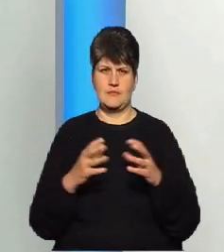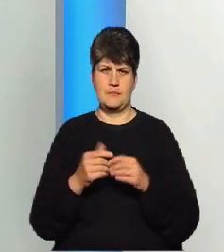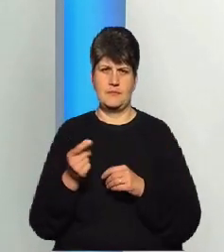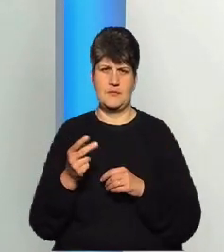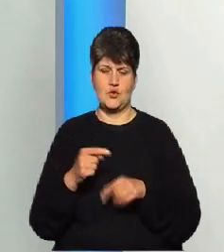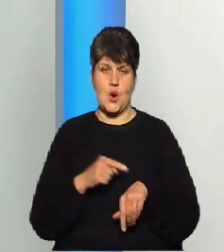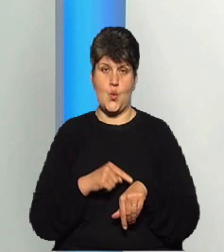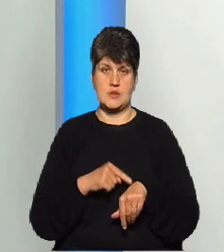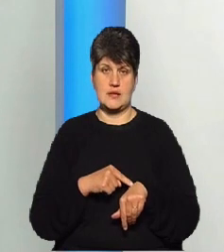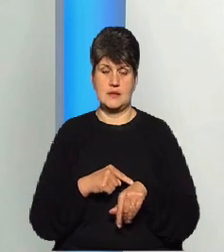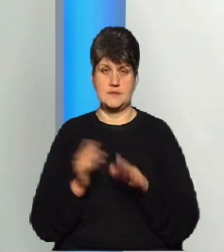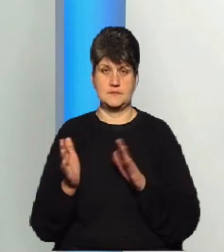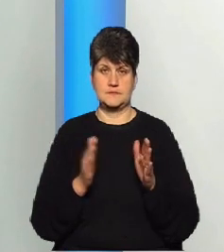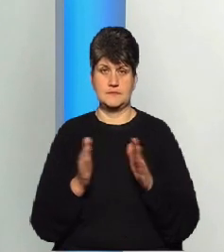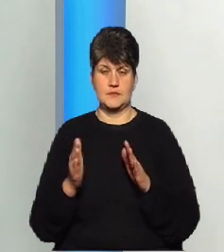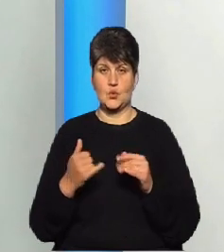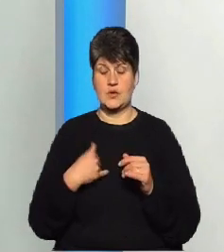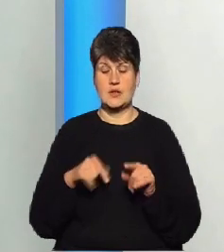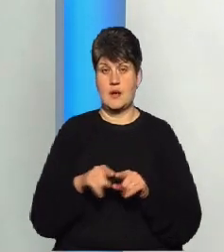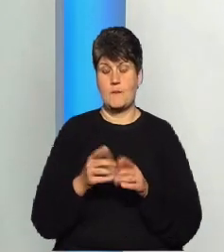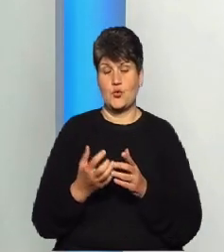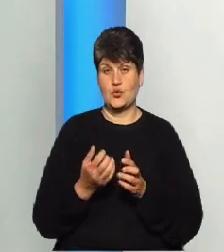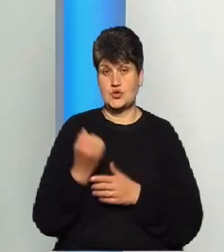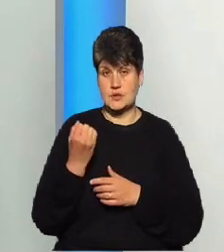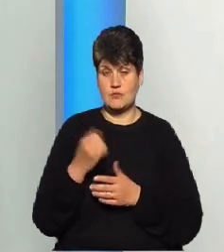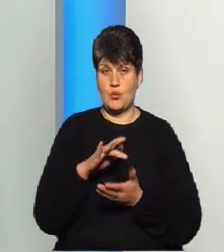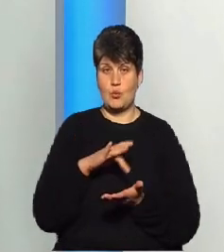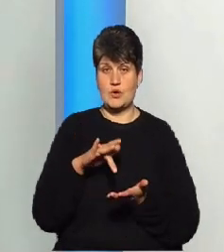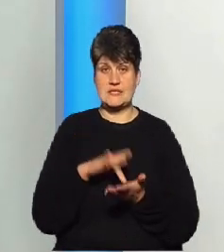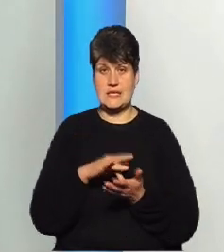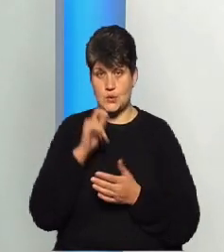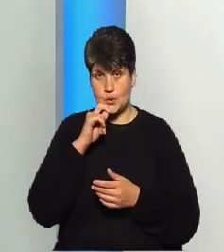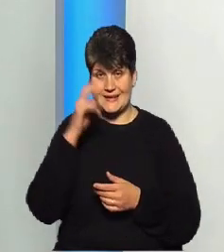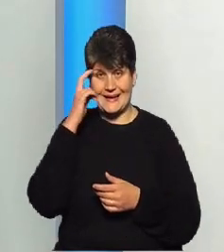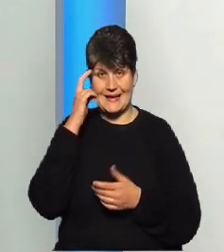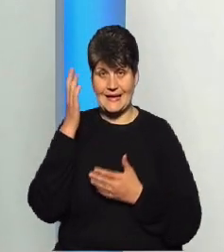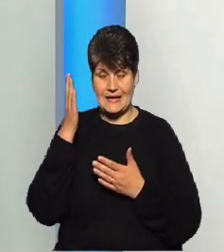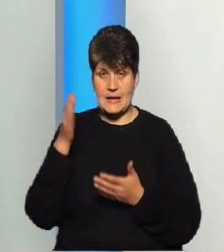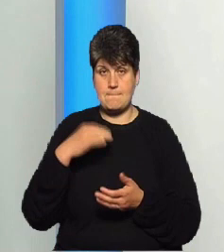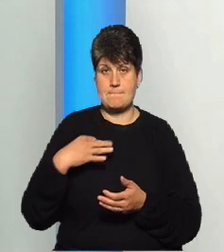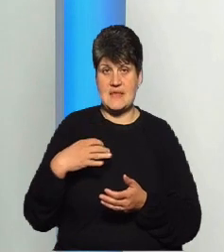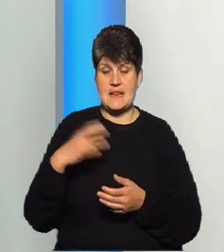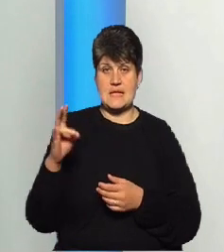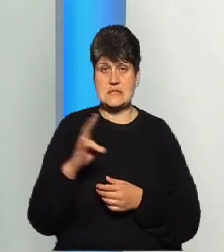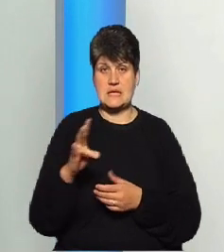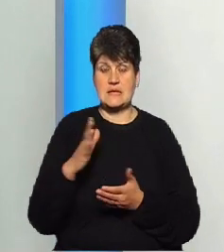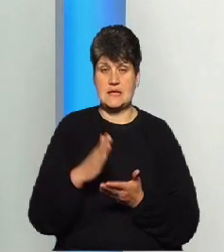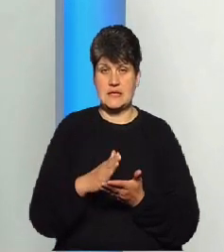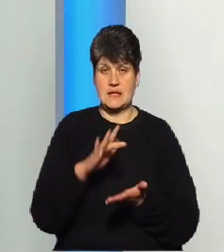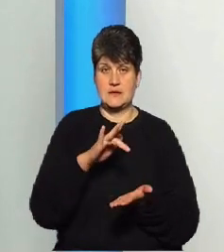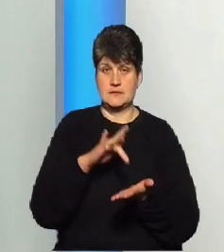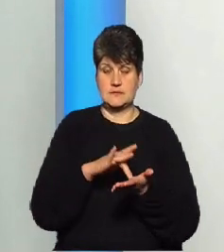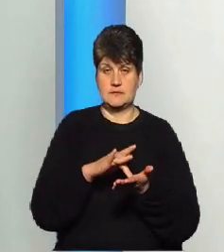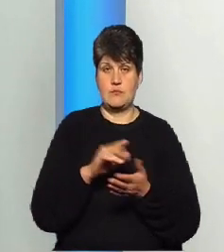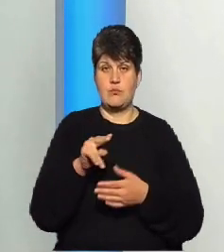у нас так получилося, що, власне, по центрі України, де Київ, Біла Церква, рахується астрономічний полудень, власне, о